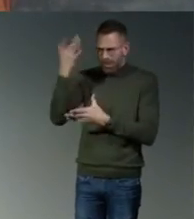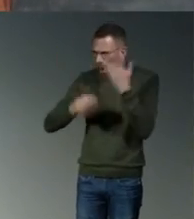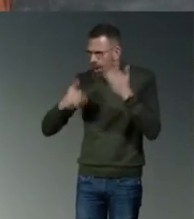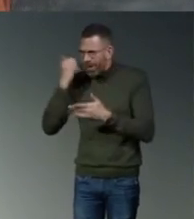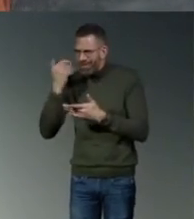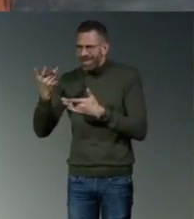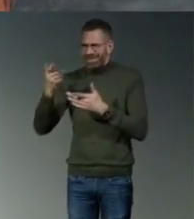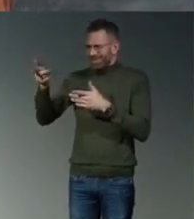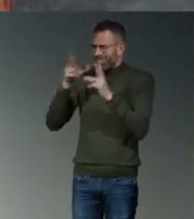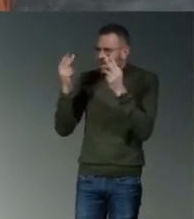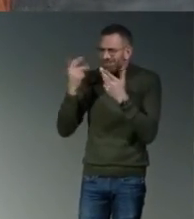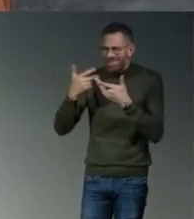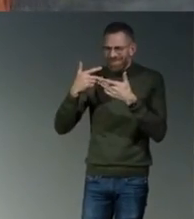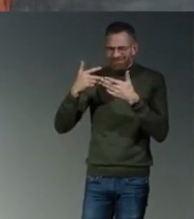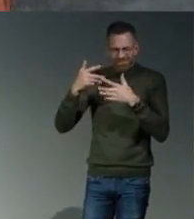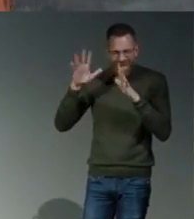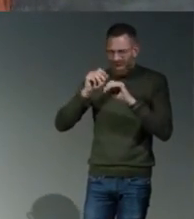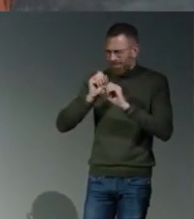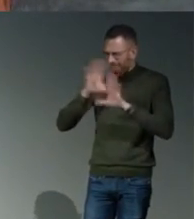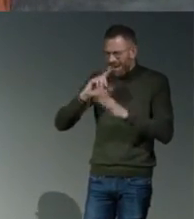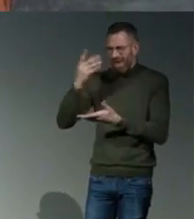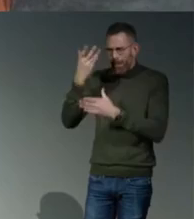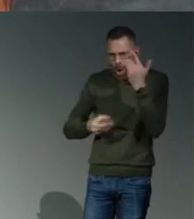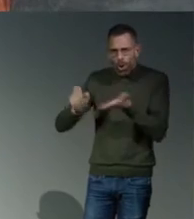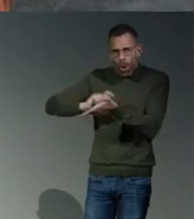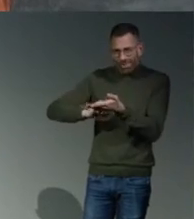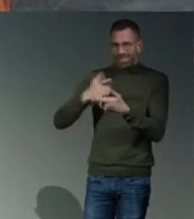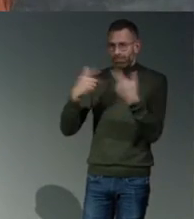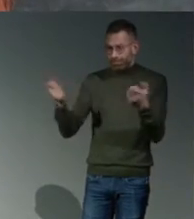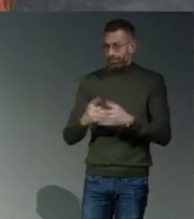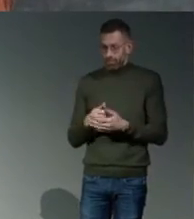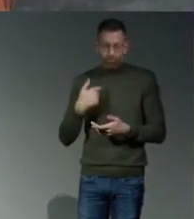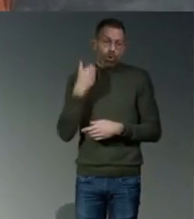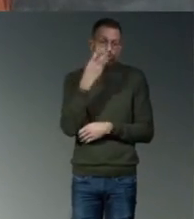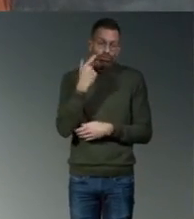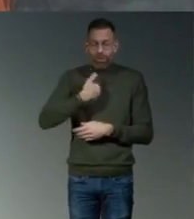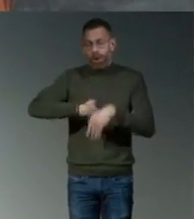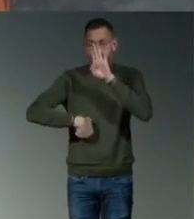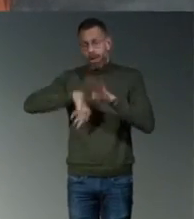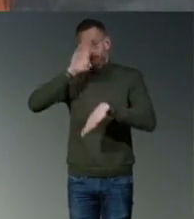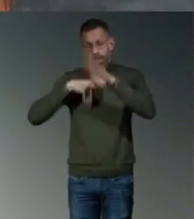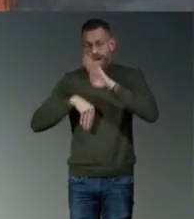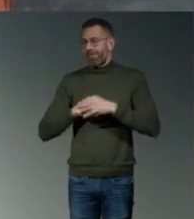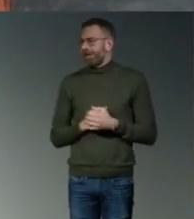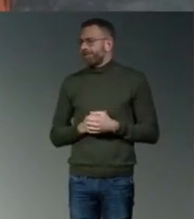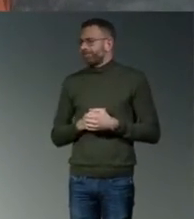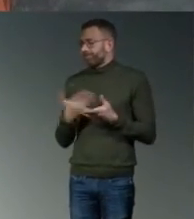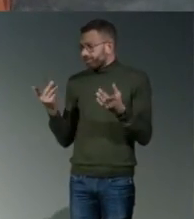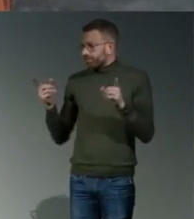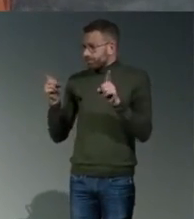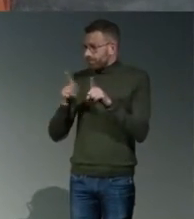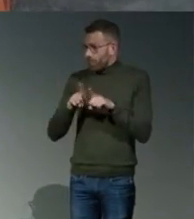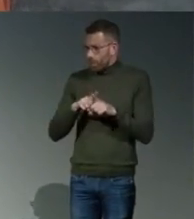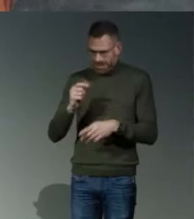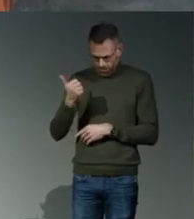reviennent pas à l'origine des choses. Et donc, je me prends un peu les pieds dans le tapis, très souvent même. Je me prends aussi les pieds dans mes